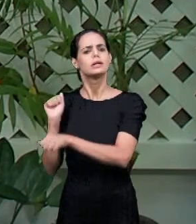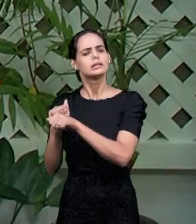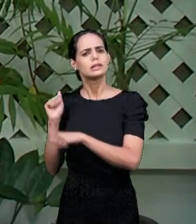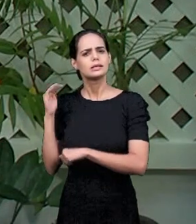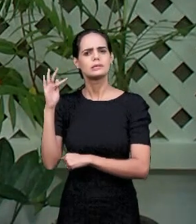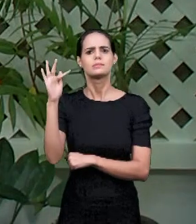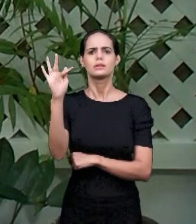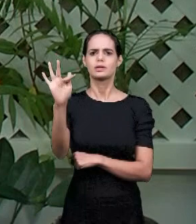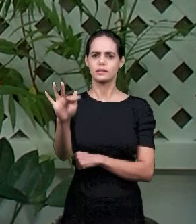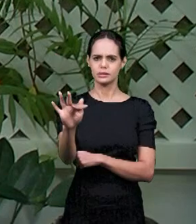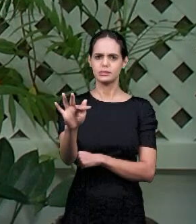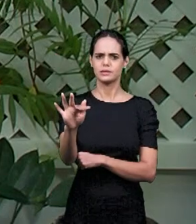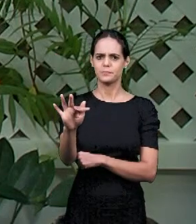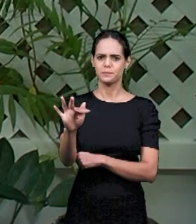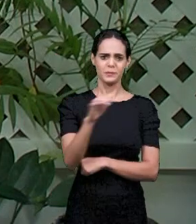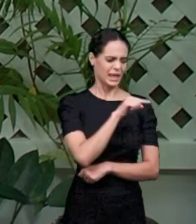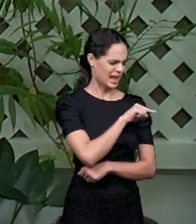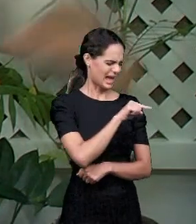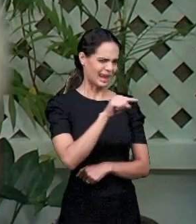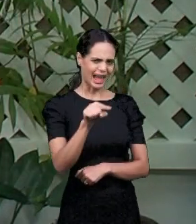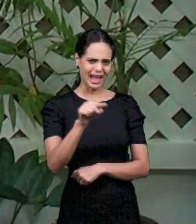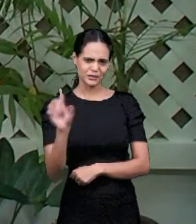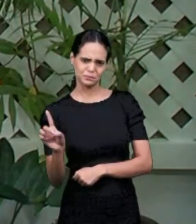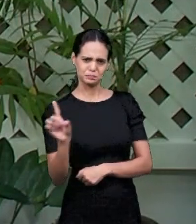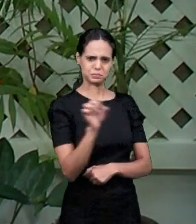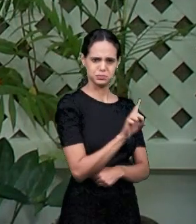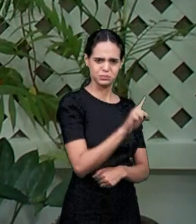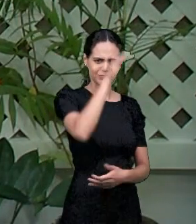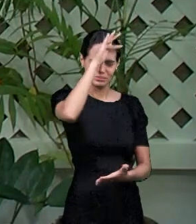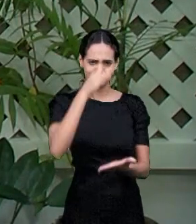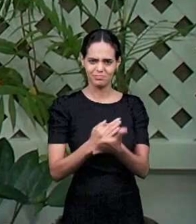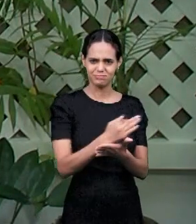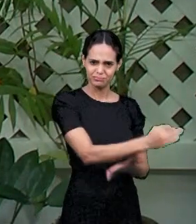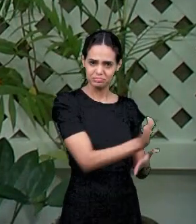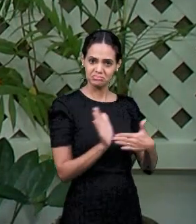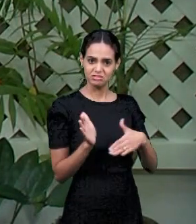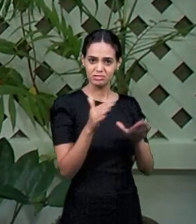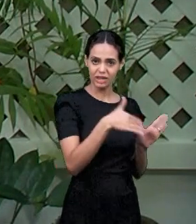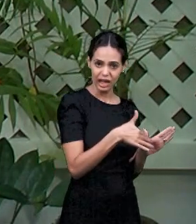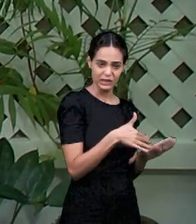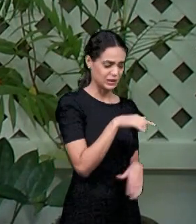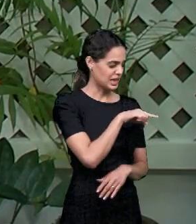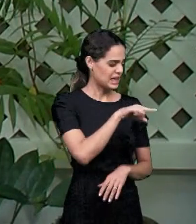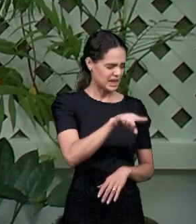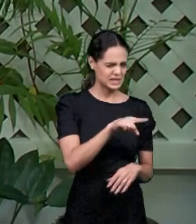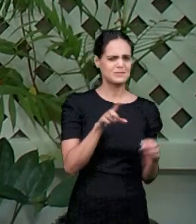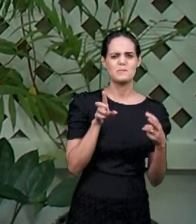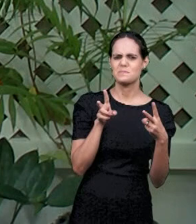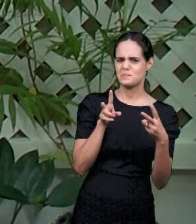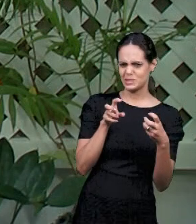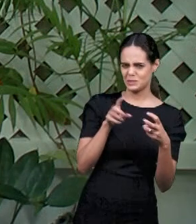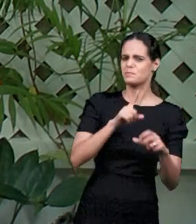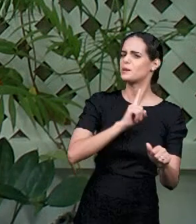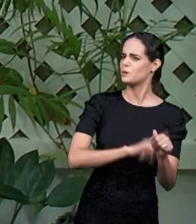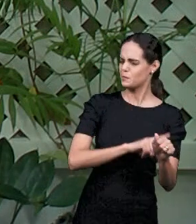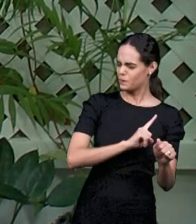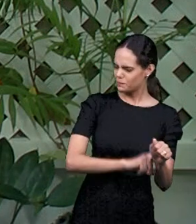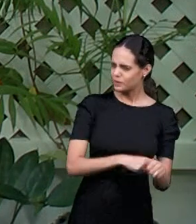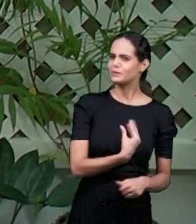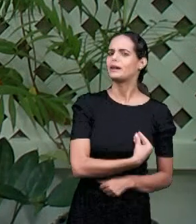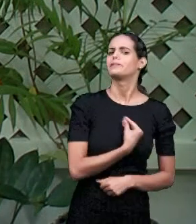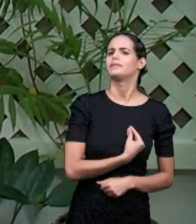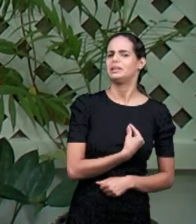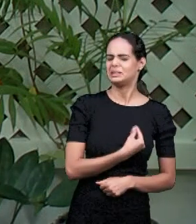l'expérience, et ceux qui ont abandonné cette bénédiction, certainement, ils vont s'apercevoir dans un moment